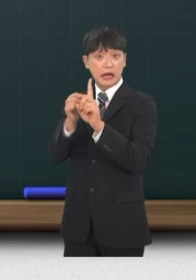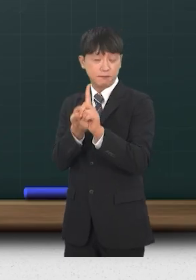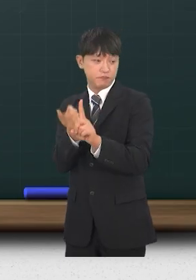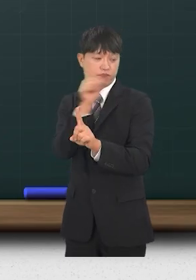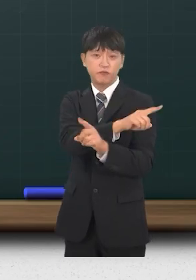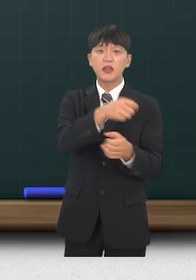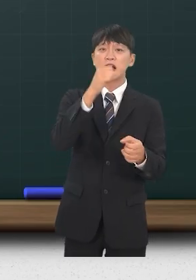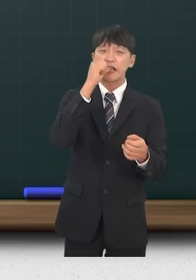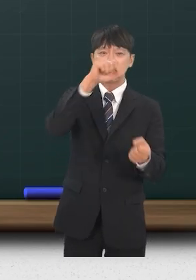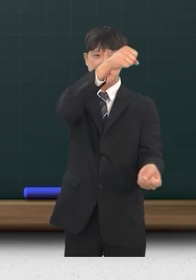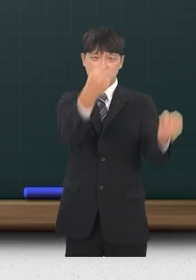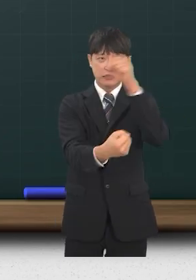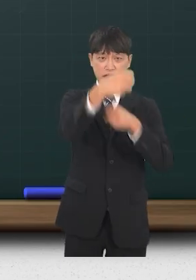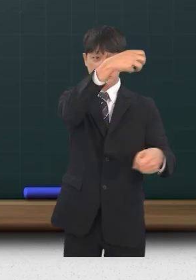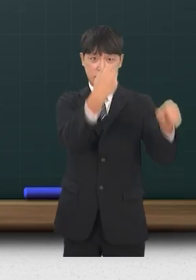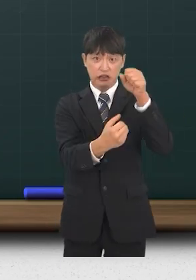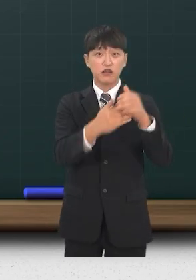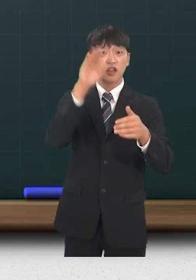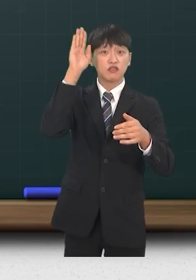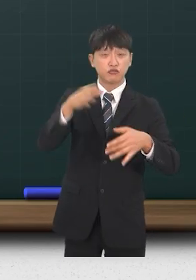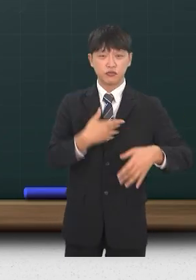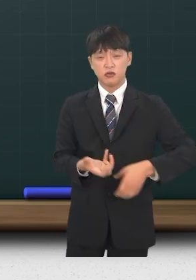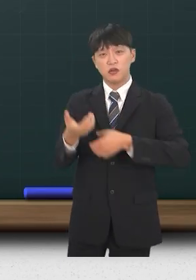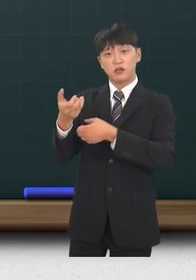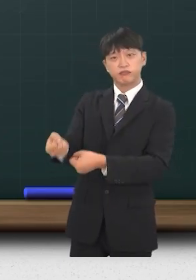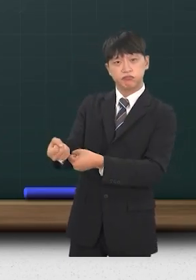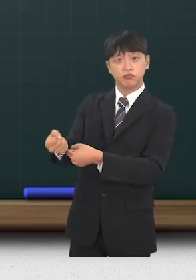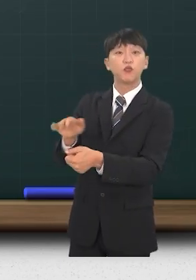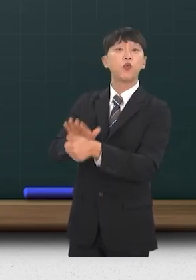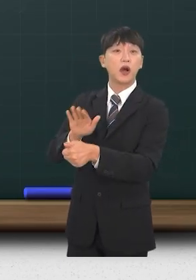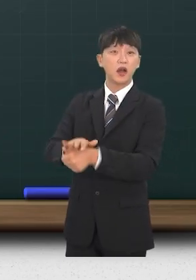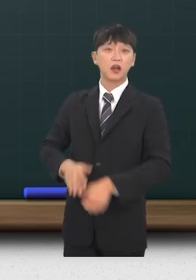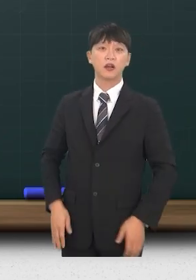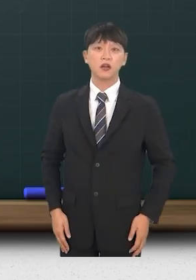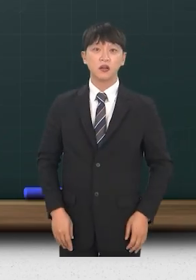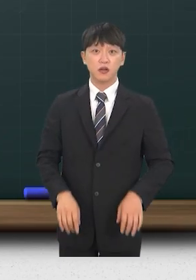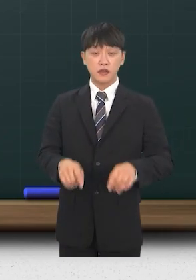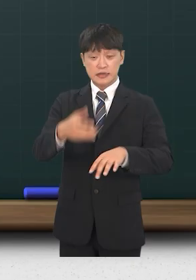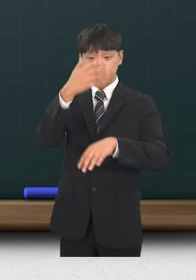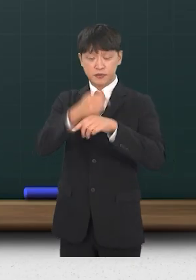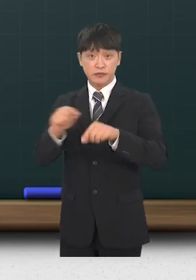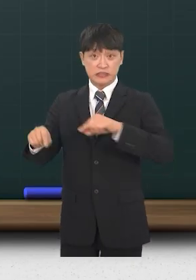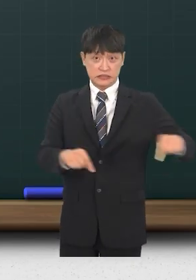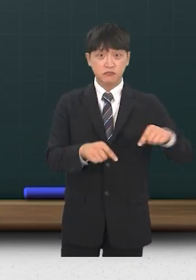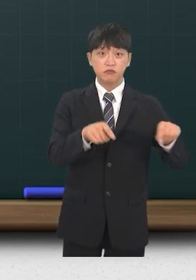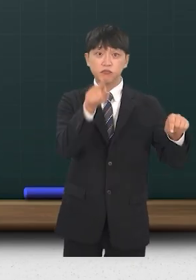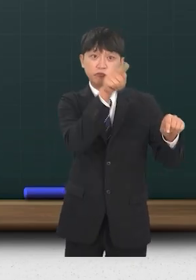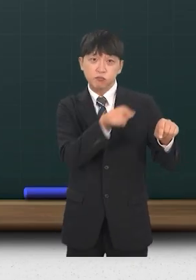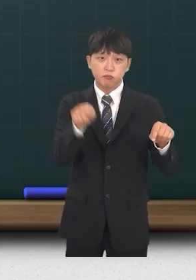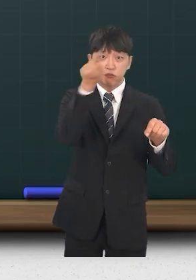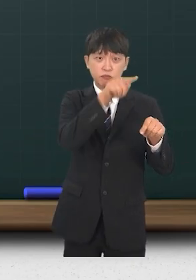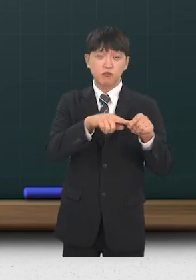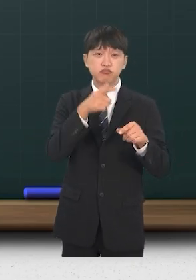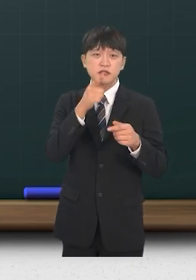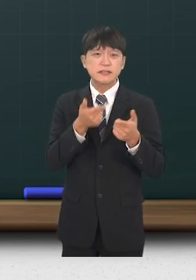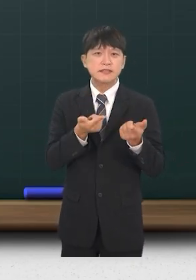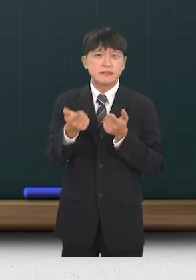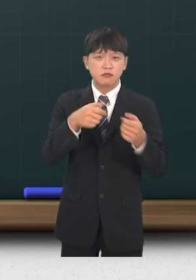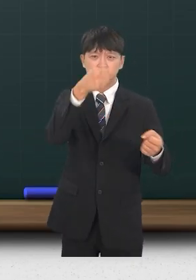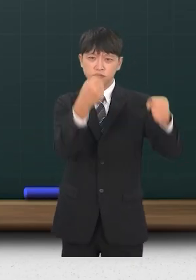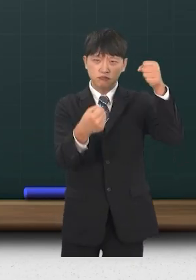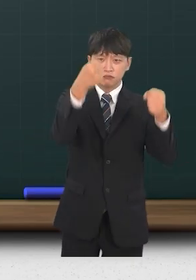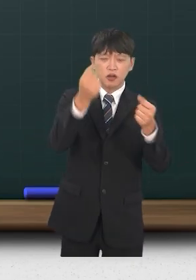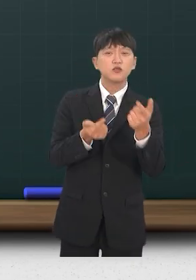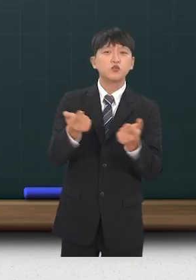완강기, 소화전, 에어매트 사용법을 알아봅시다. 먼저 소화전 사용법부터 알아볼까요? 2인 1조로